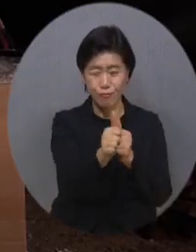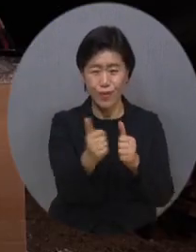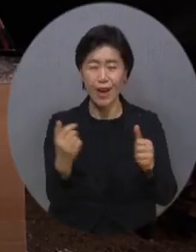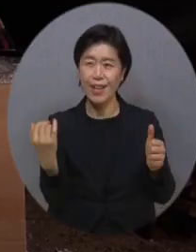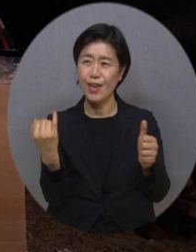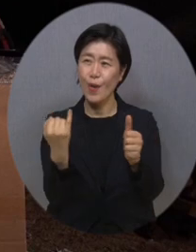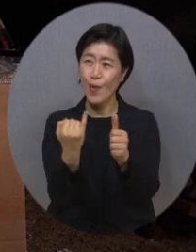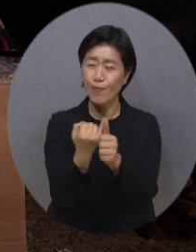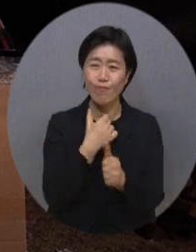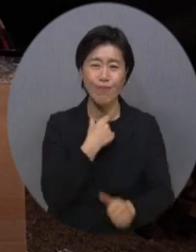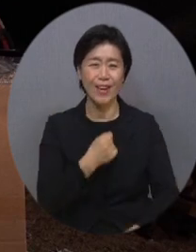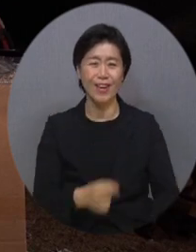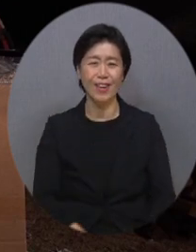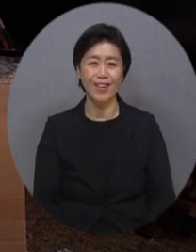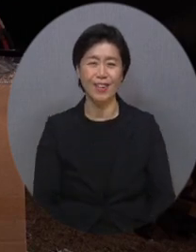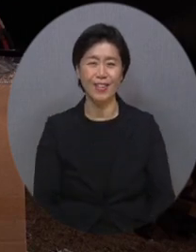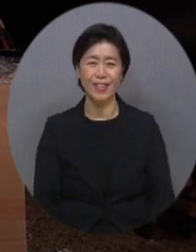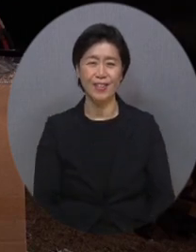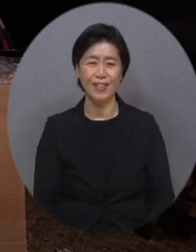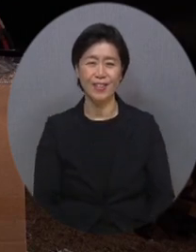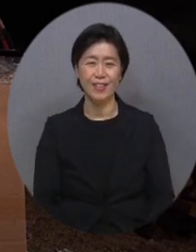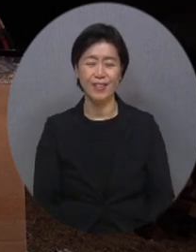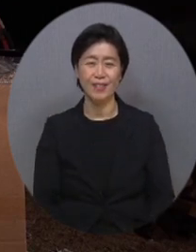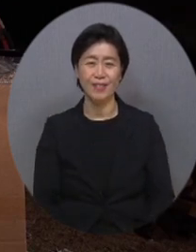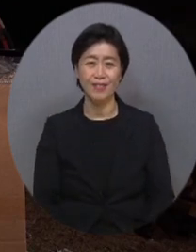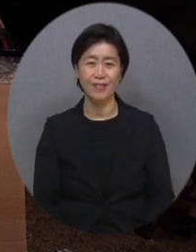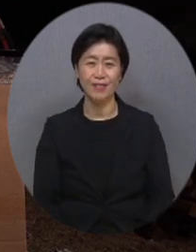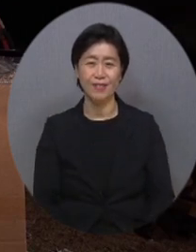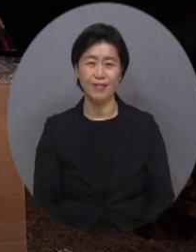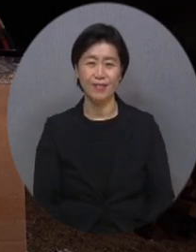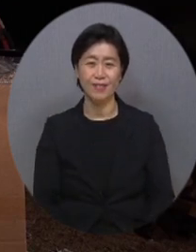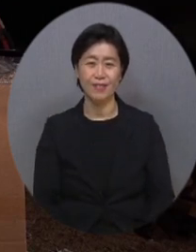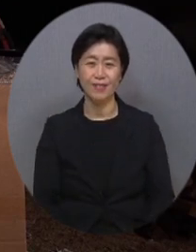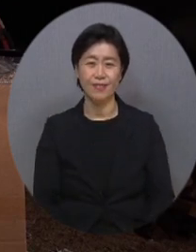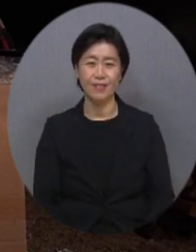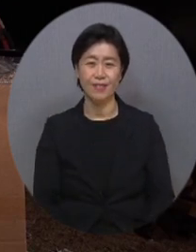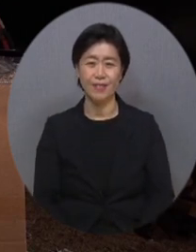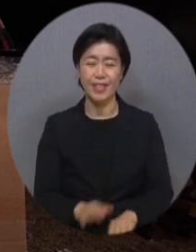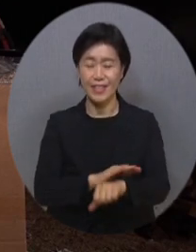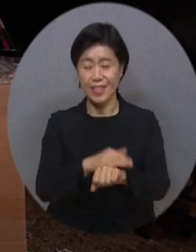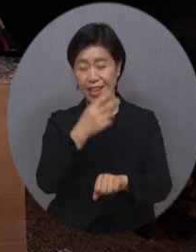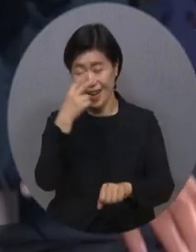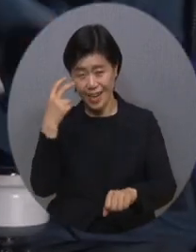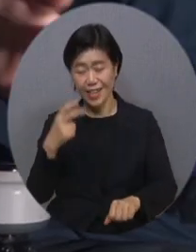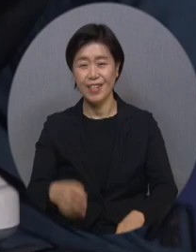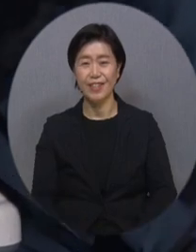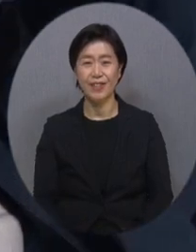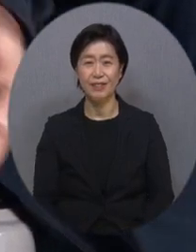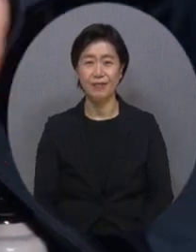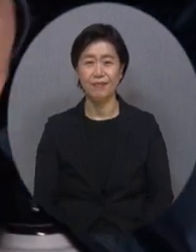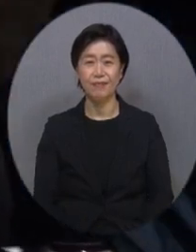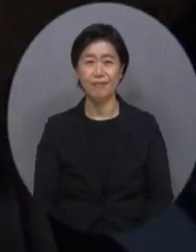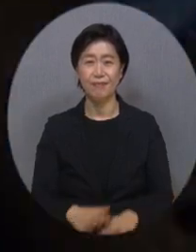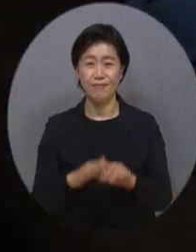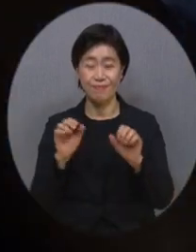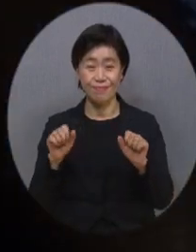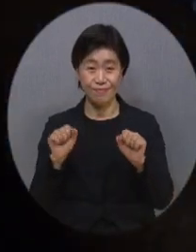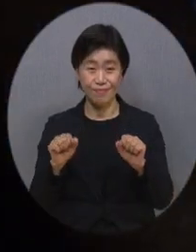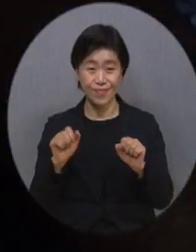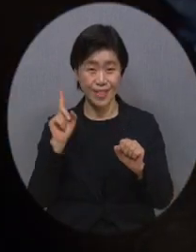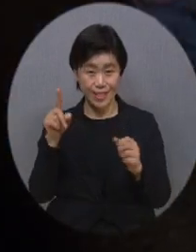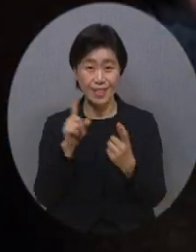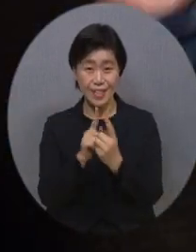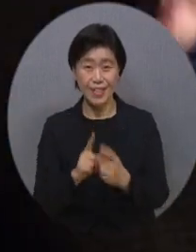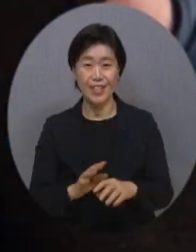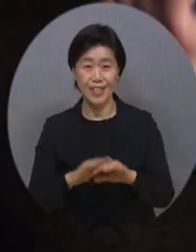어떻게. 여기 그래. 조인성은 어떻게 하고. 아, 잠깐. 자, 잘 자고. 빠이빠이. 내일 봐요. 들어가세요,